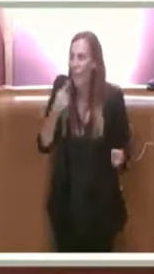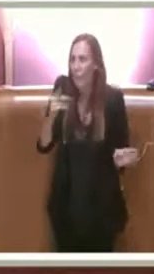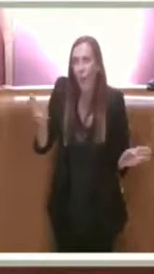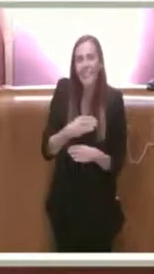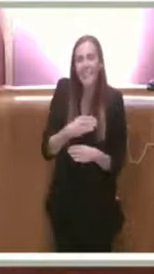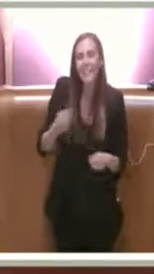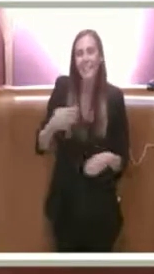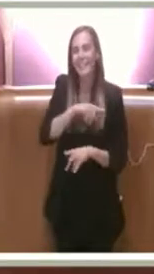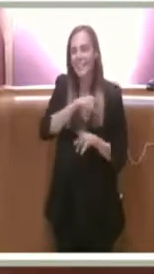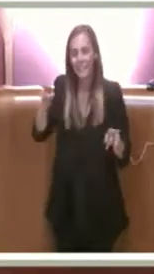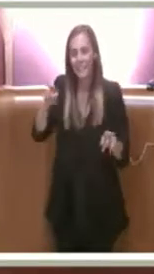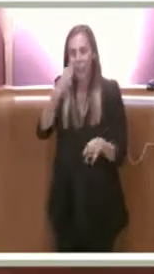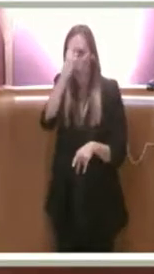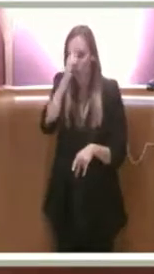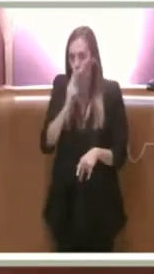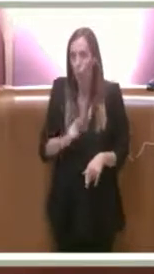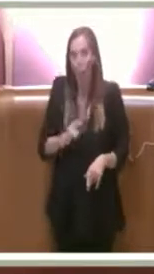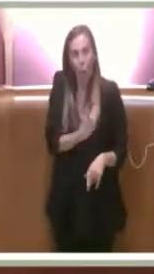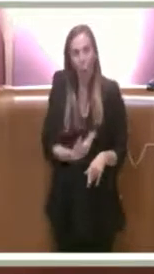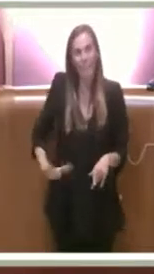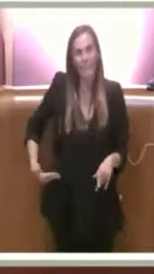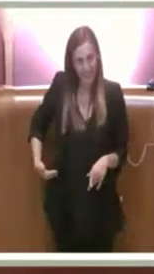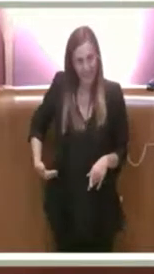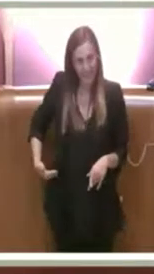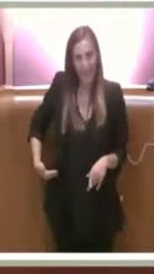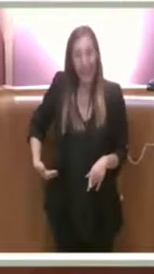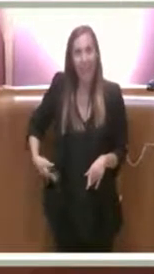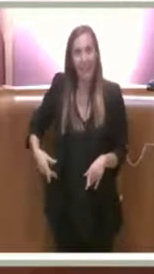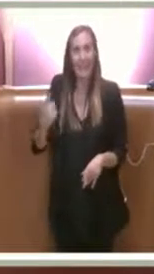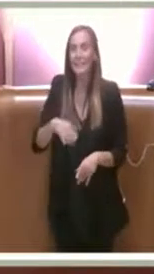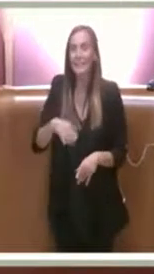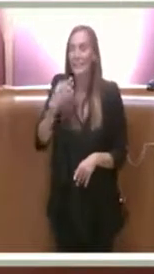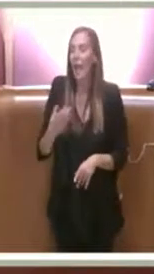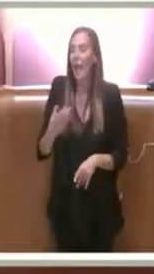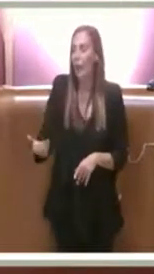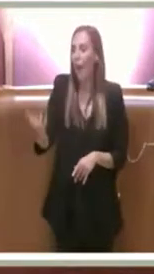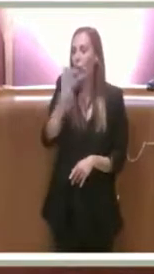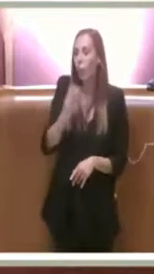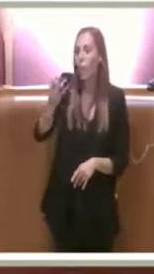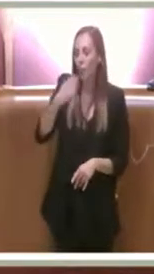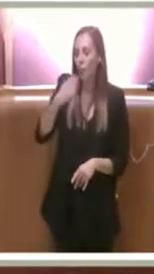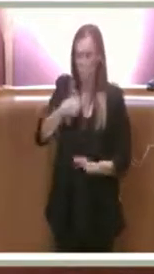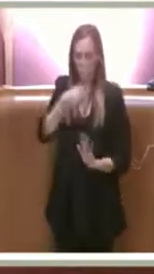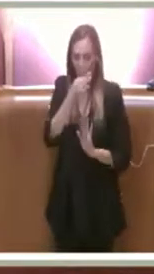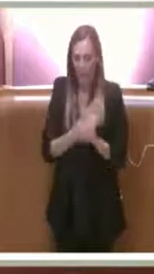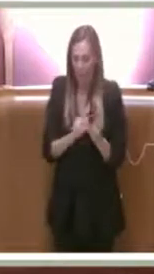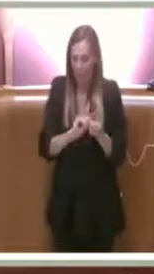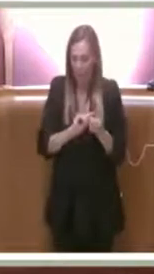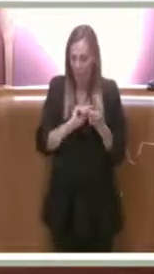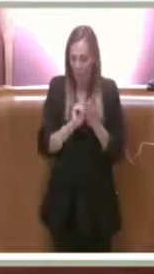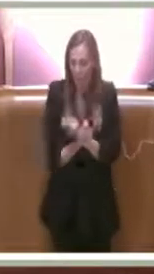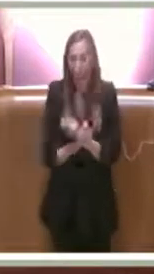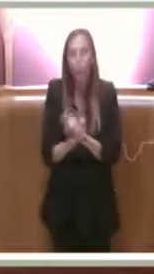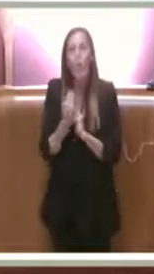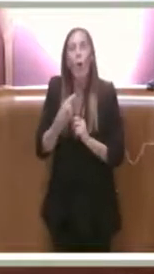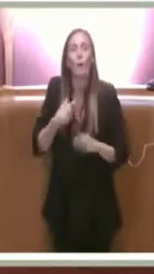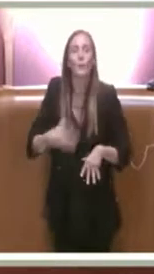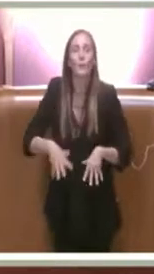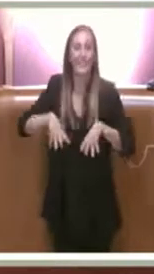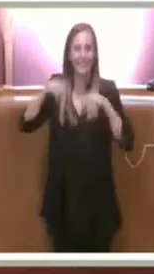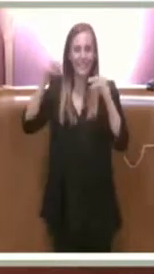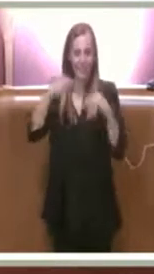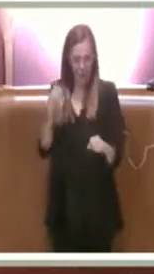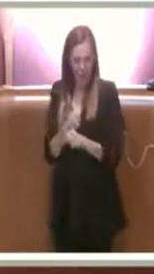fine consigliatura, per non essere in qualche modo accusati di cambiare le regole nel momento in cui si inizia a lavorare o si